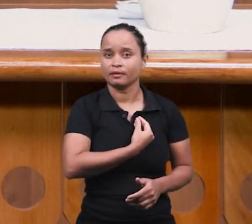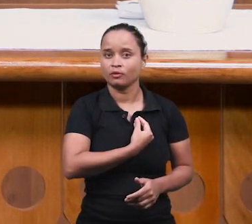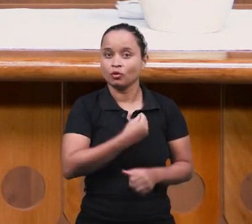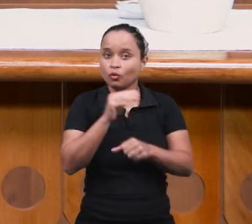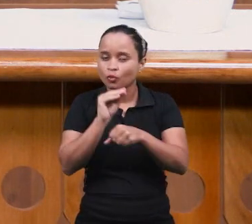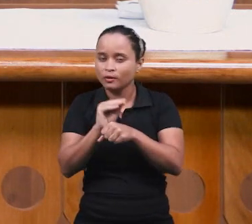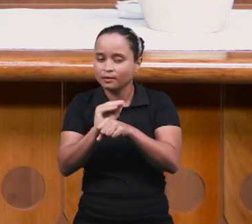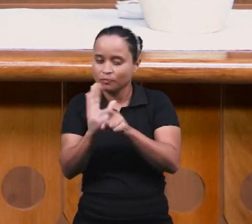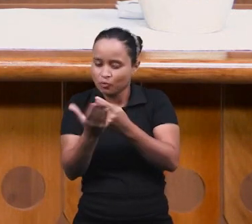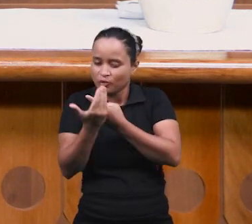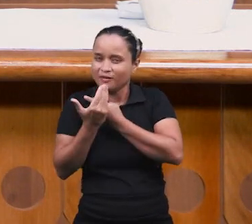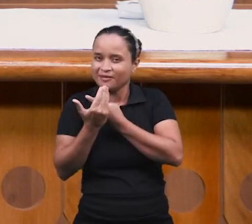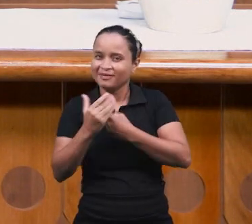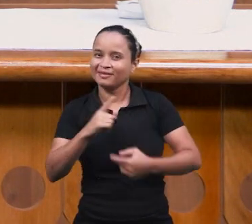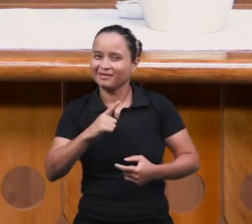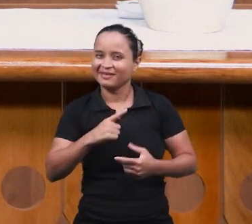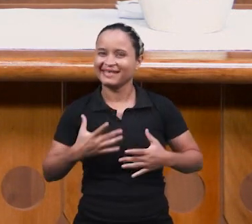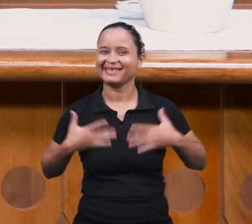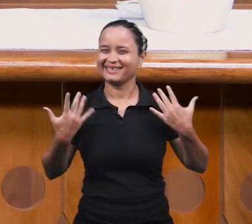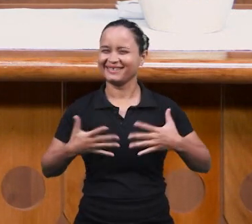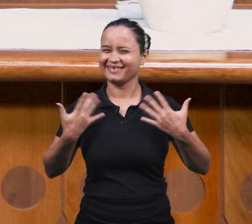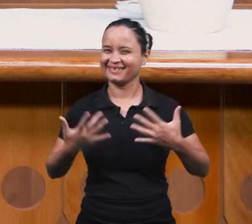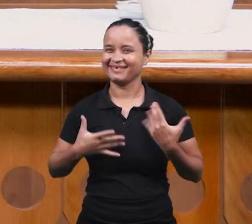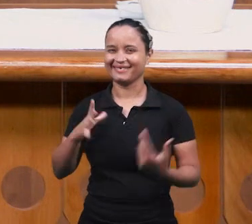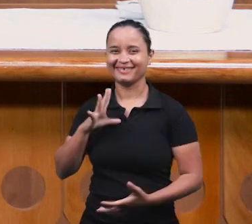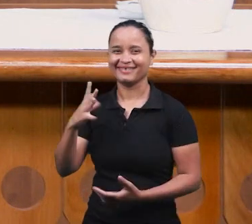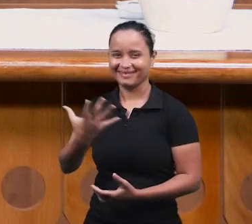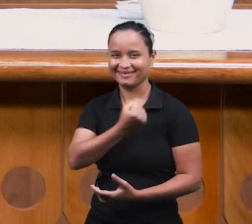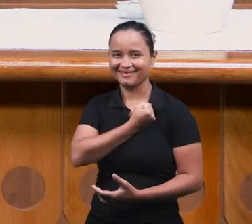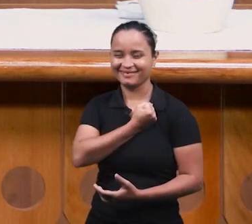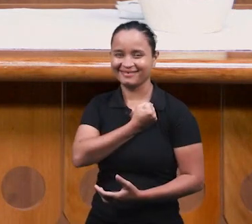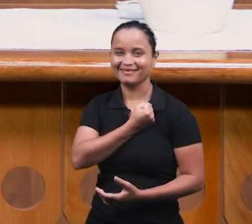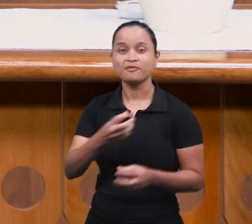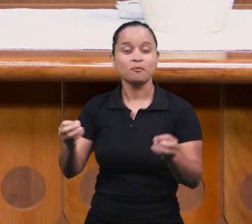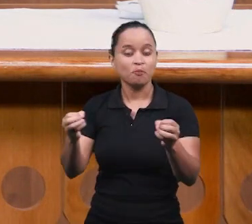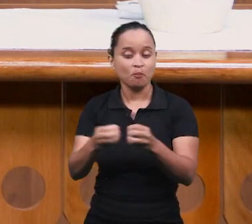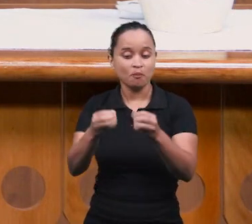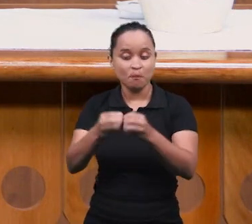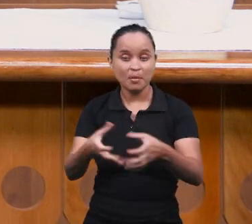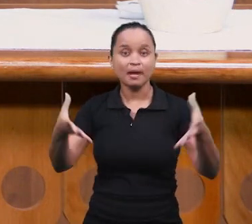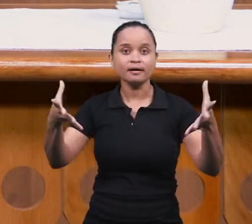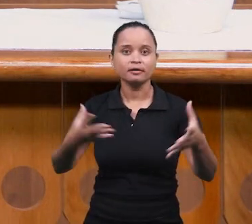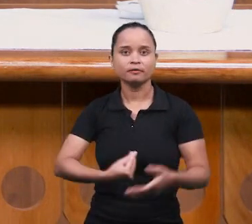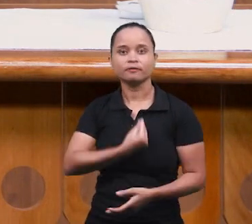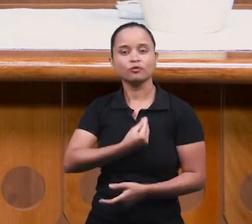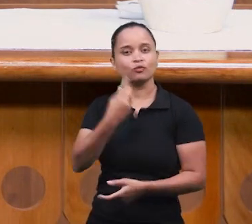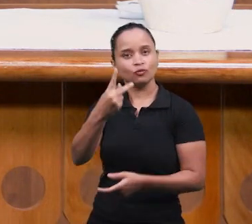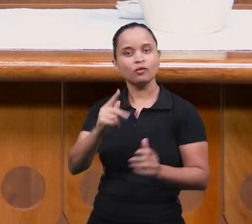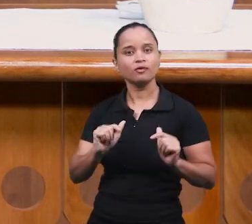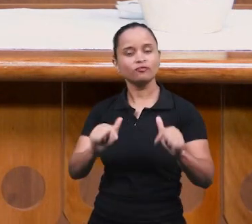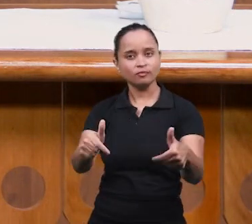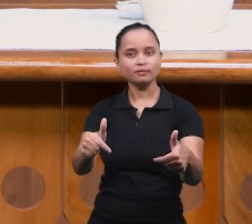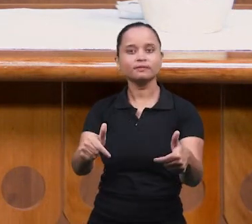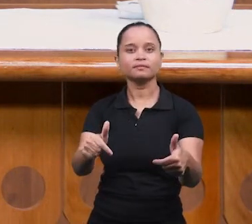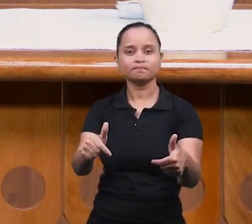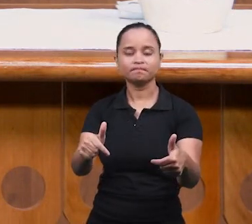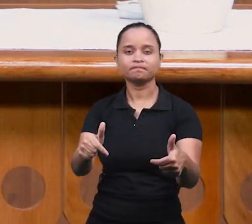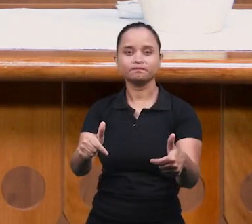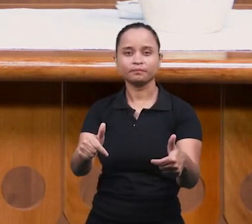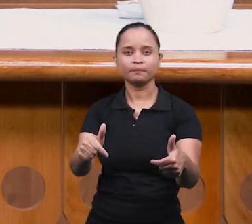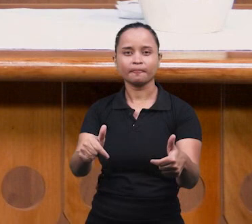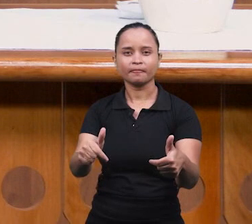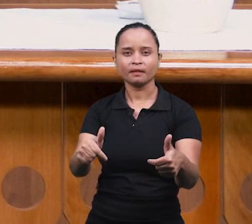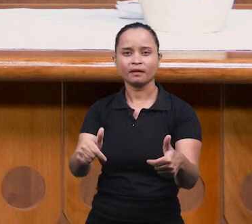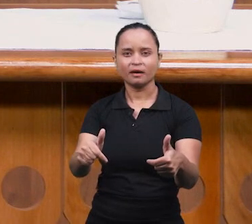Sois toujours une nouvelle créature. Ça, c'est le chemin que Dieu a révélé à toi, que Dieu a révélé à moi, à nous